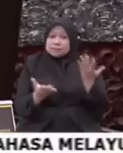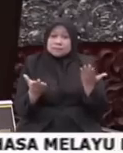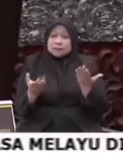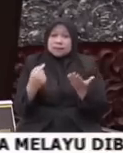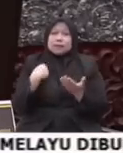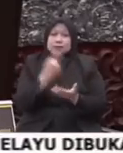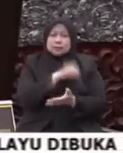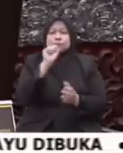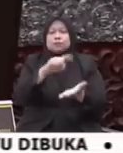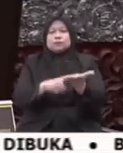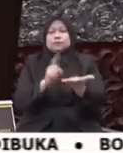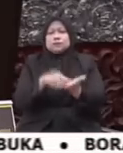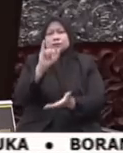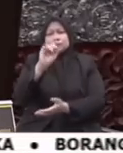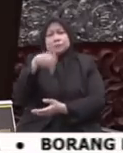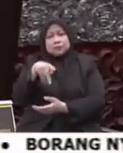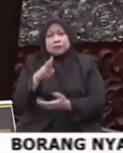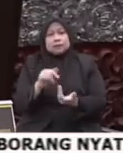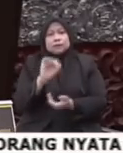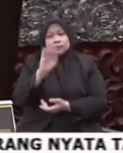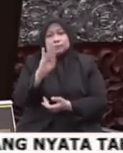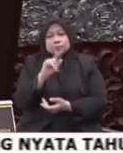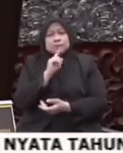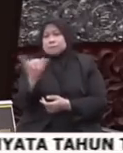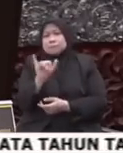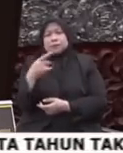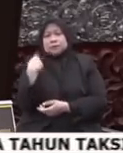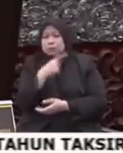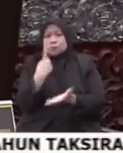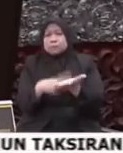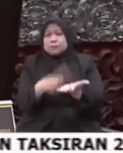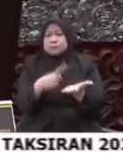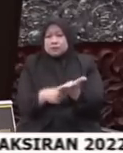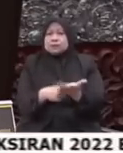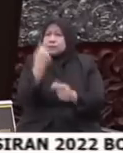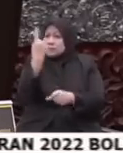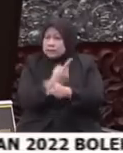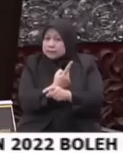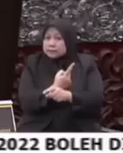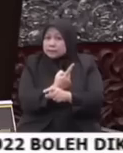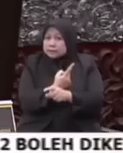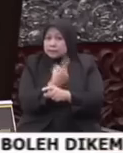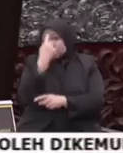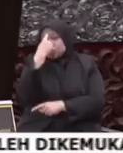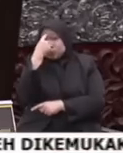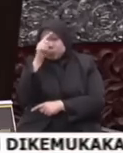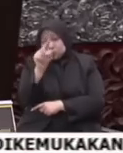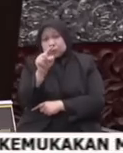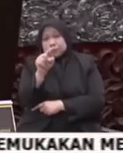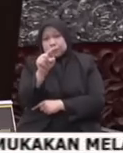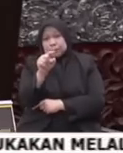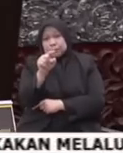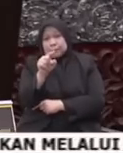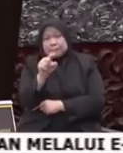kita boleh bincang yang mau mak dewan-dewan Yang Dulu pun kita pernah bincang sekongkolnya sekali ee untuk apa nih